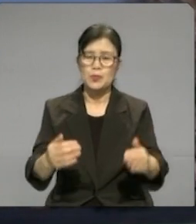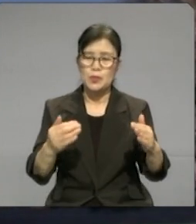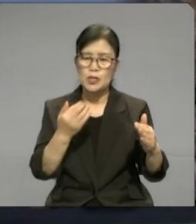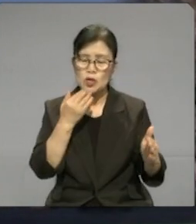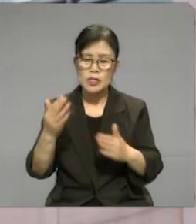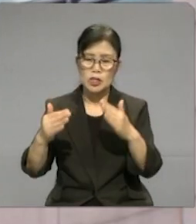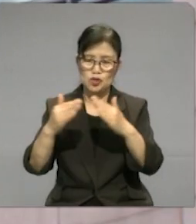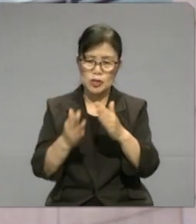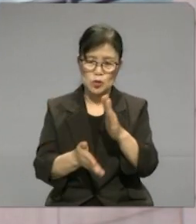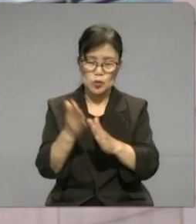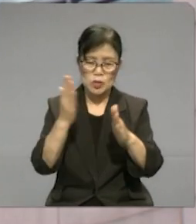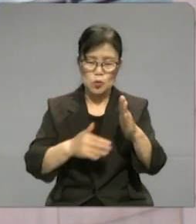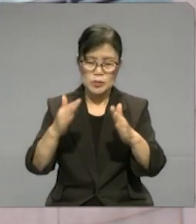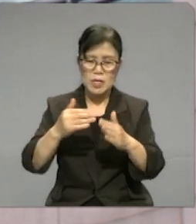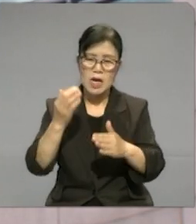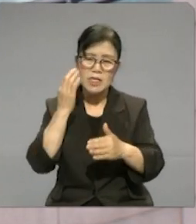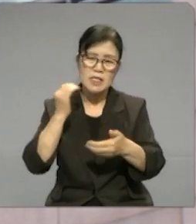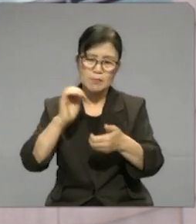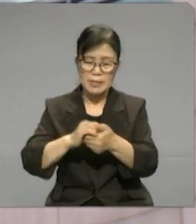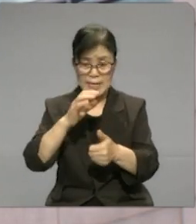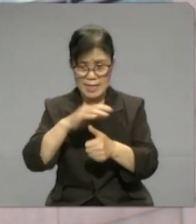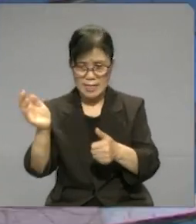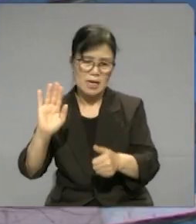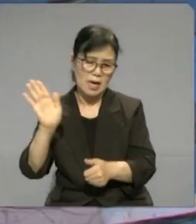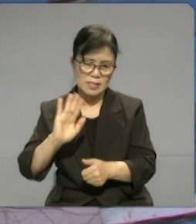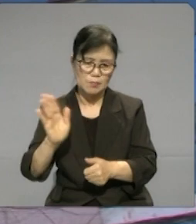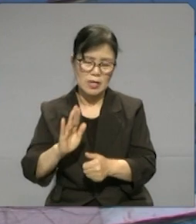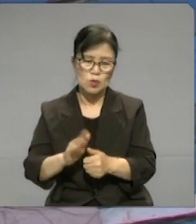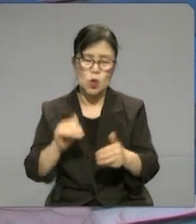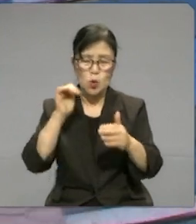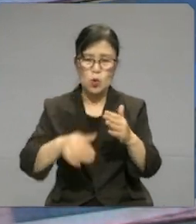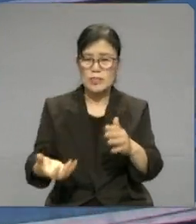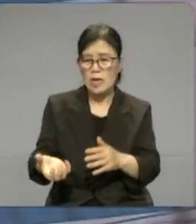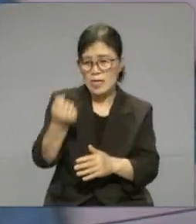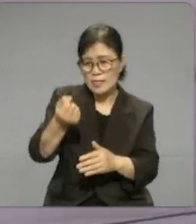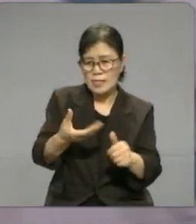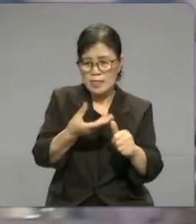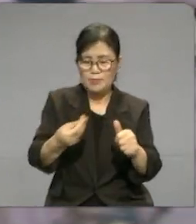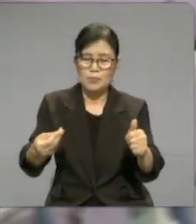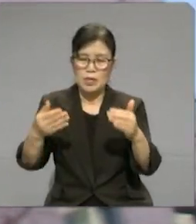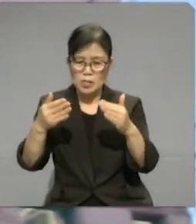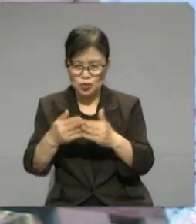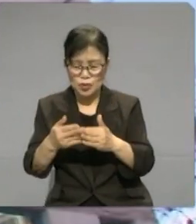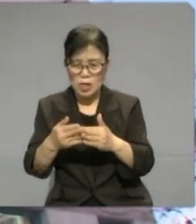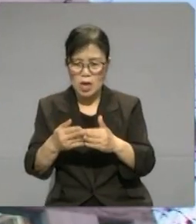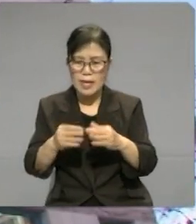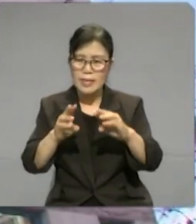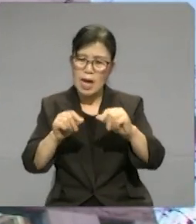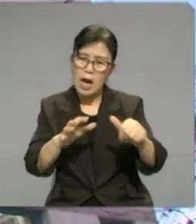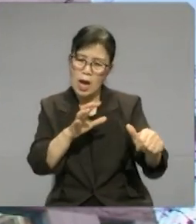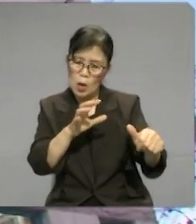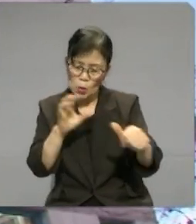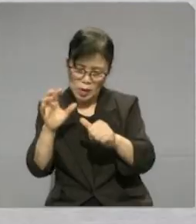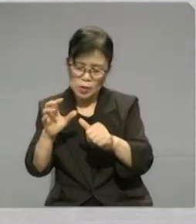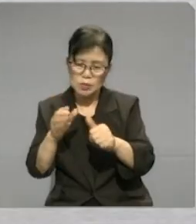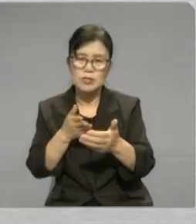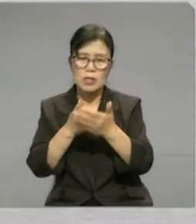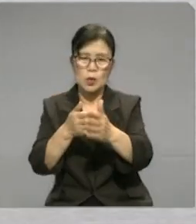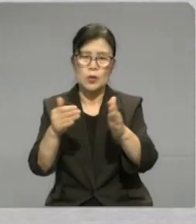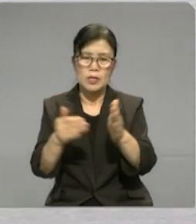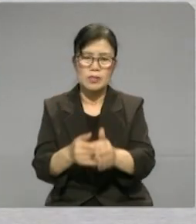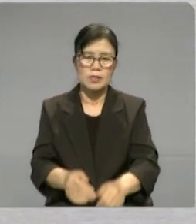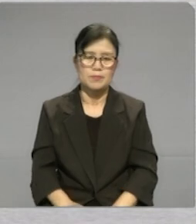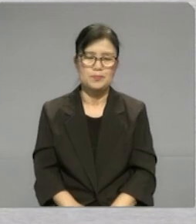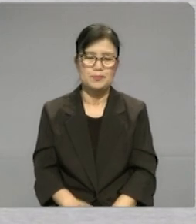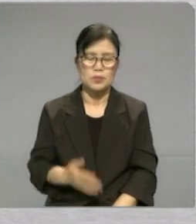도시공사는 그린벨트 해제가 아닌 공사 소유 임대 주택과 가용부지 활용을 제한했습니다 저희가